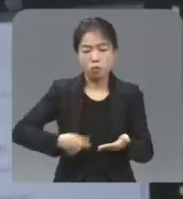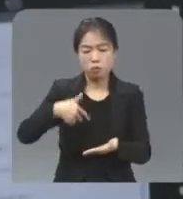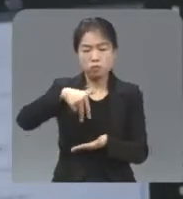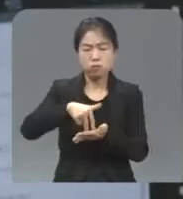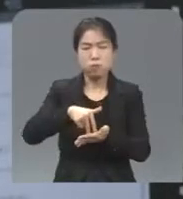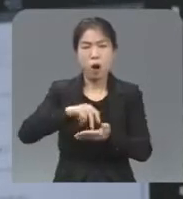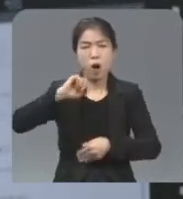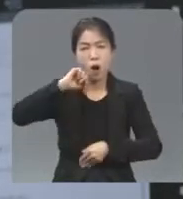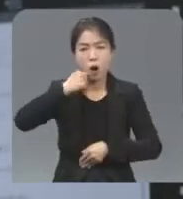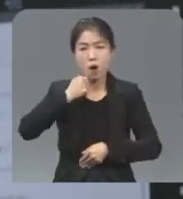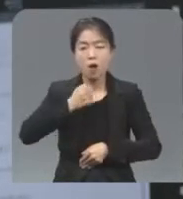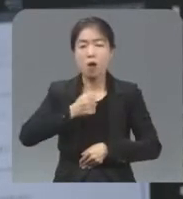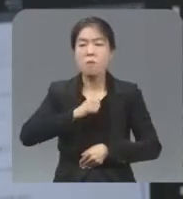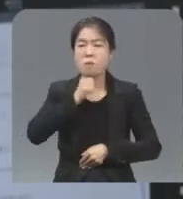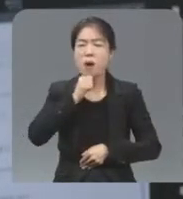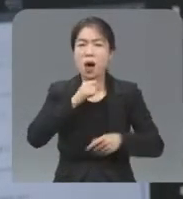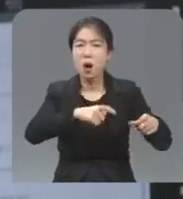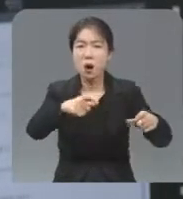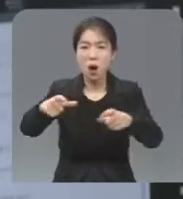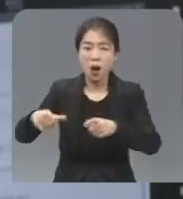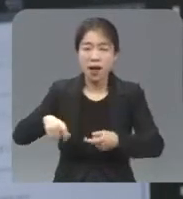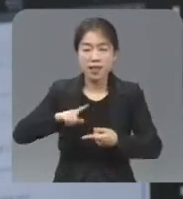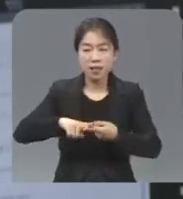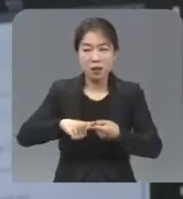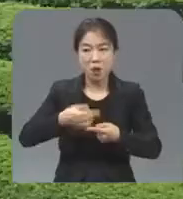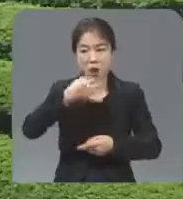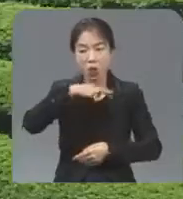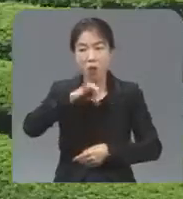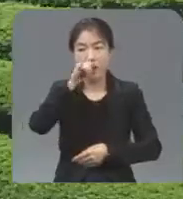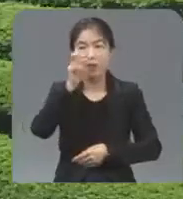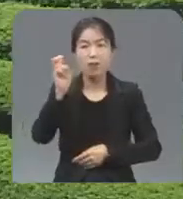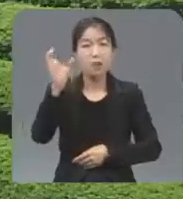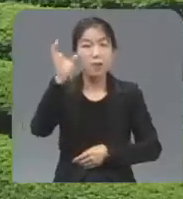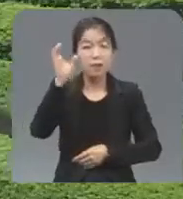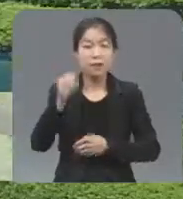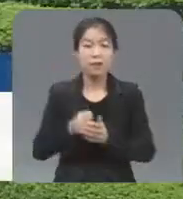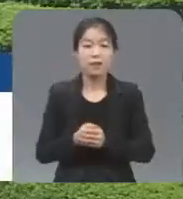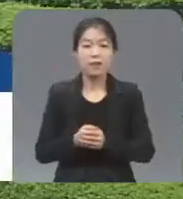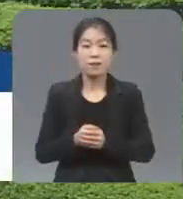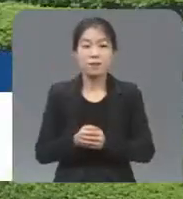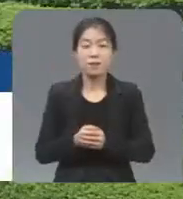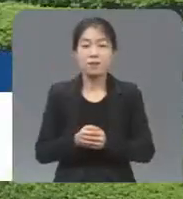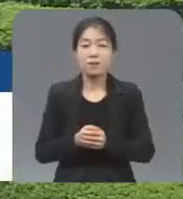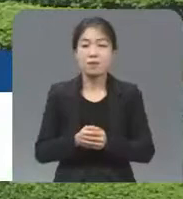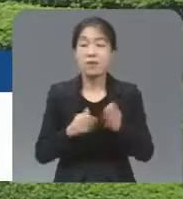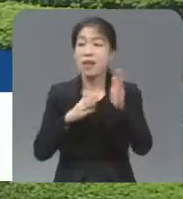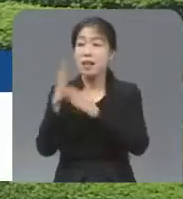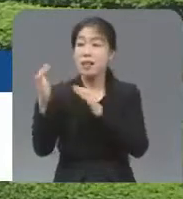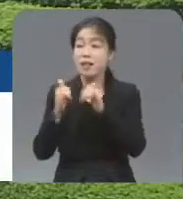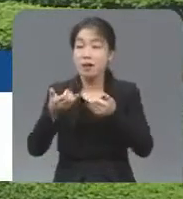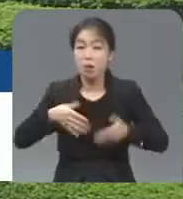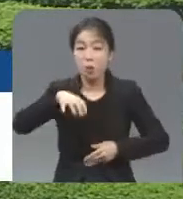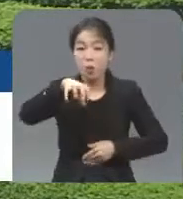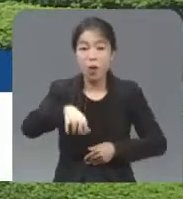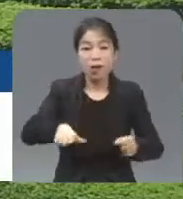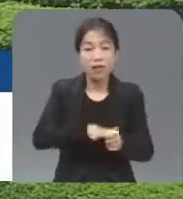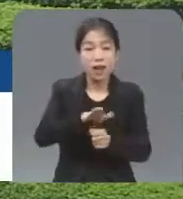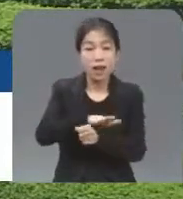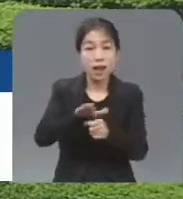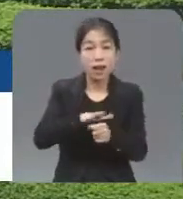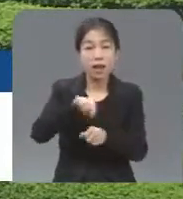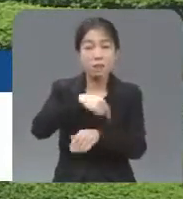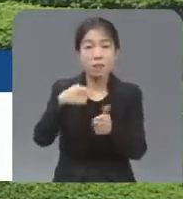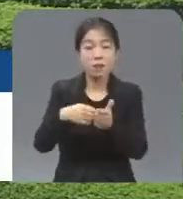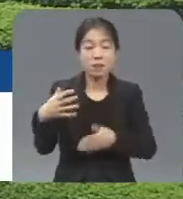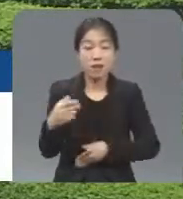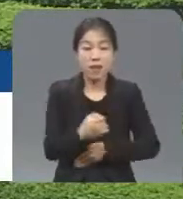낮은 시군에겐 담비 같은 역할이 기대됩니다. 취량인들께서 고향을 사랑하는 마음으로